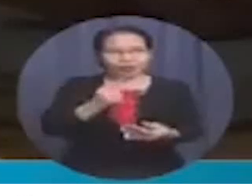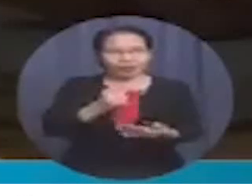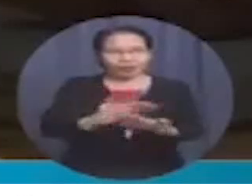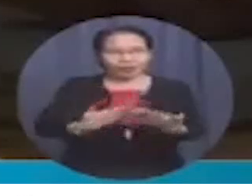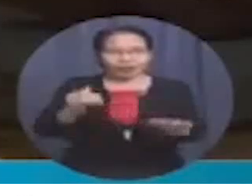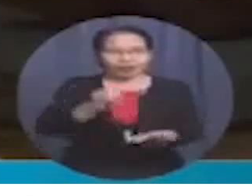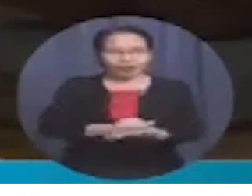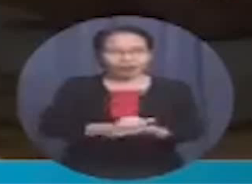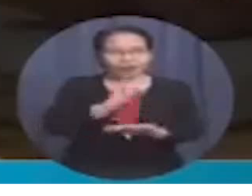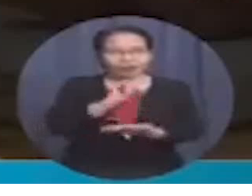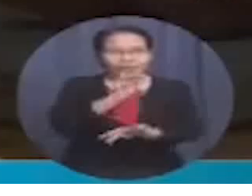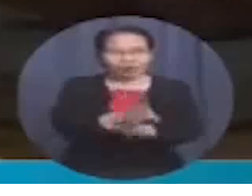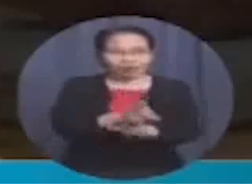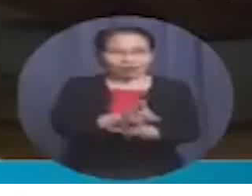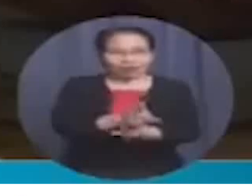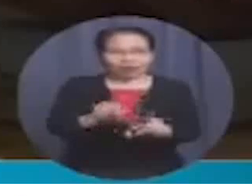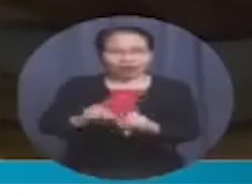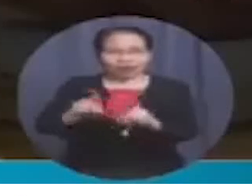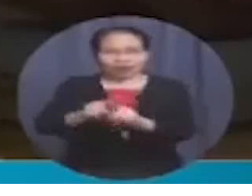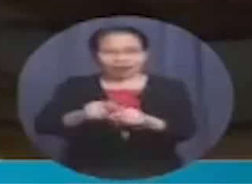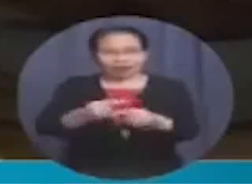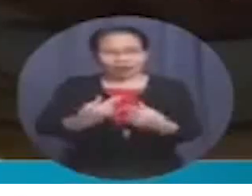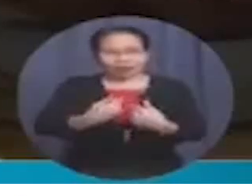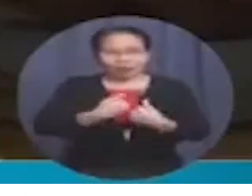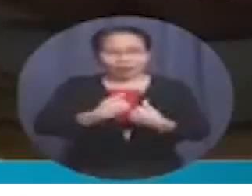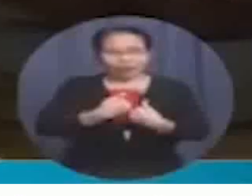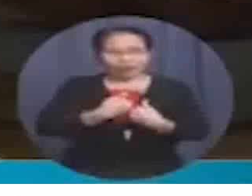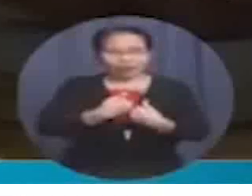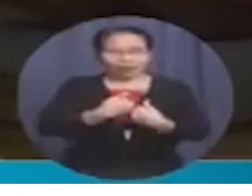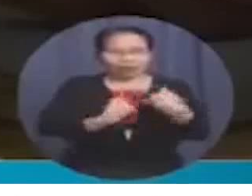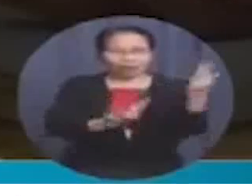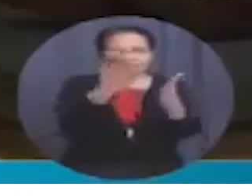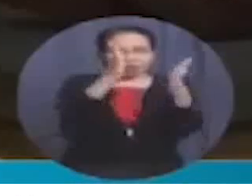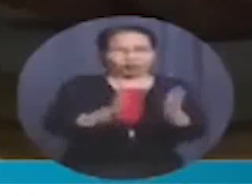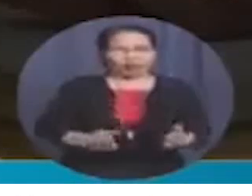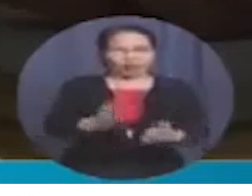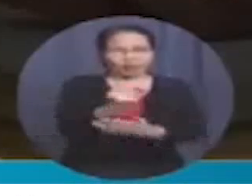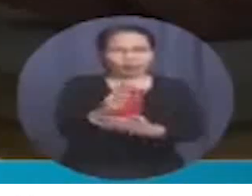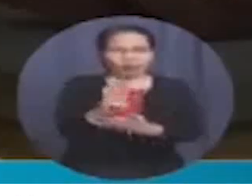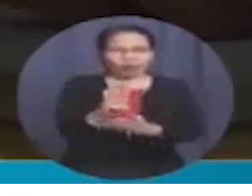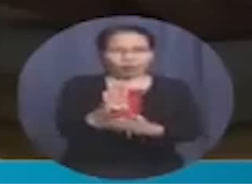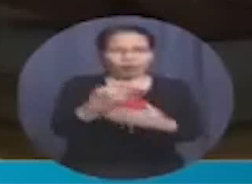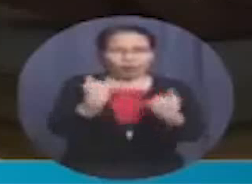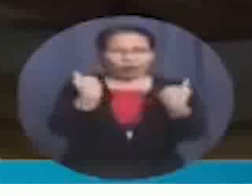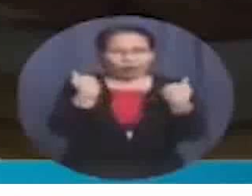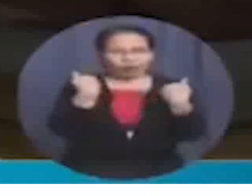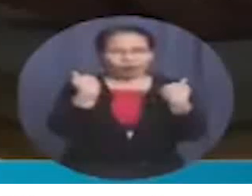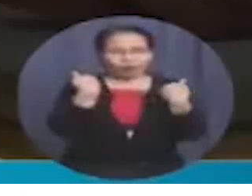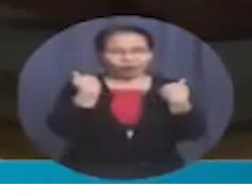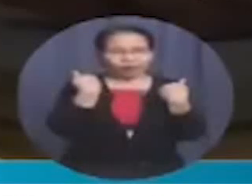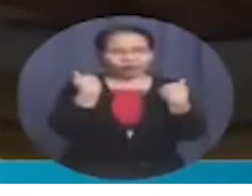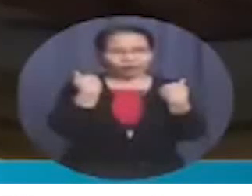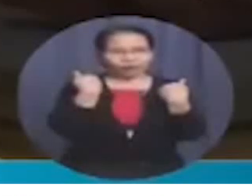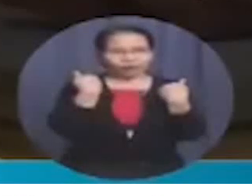nangagsalita tungkol sa akin ng bagay na matuwid na gaya ng ginawa ng aking lingkod na